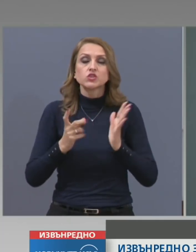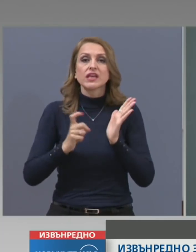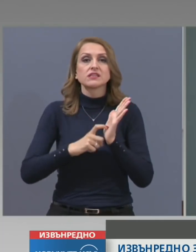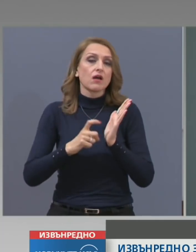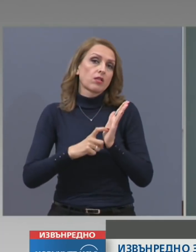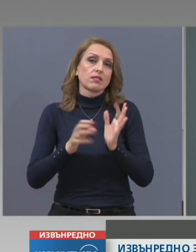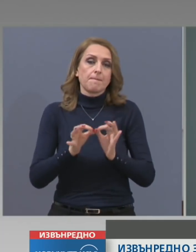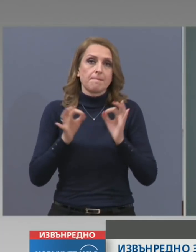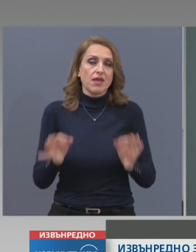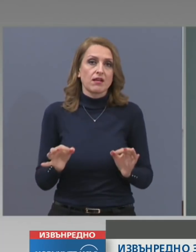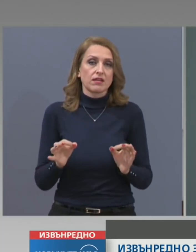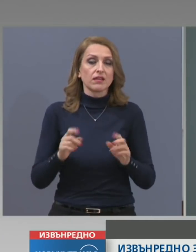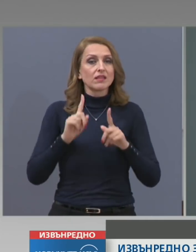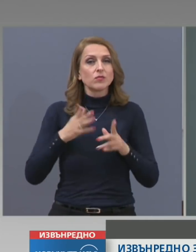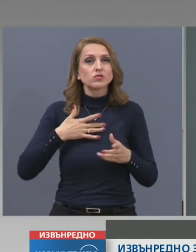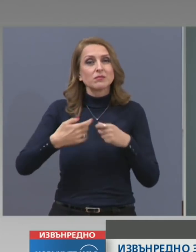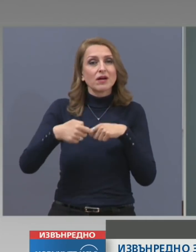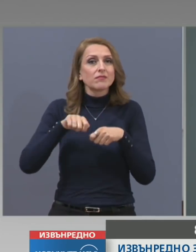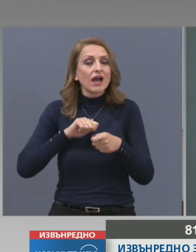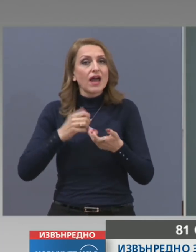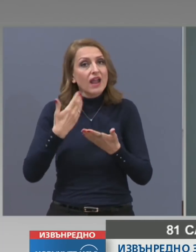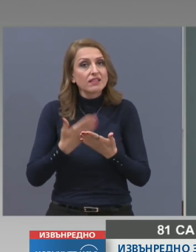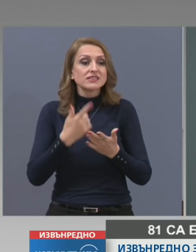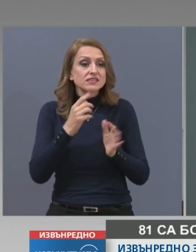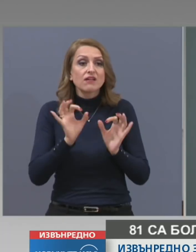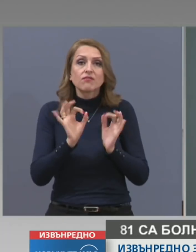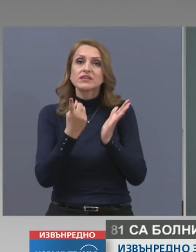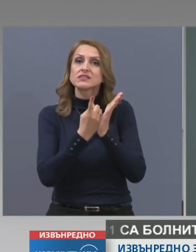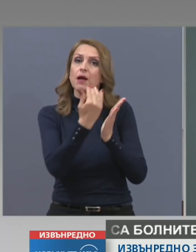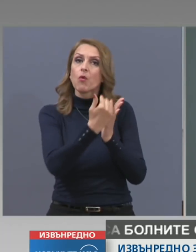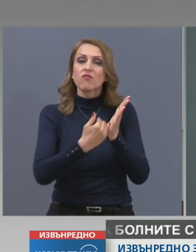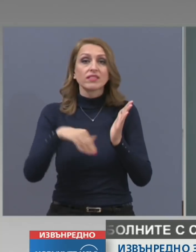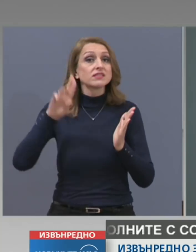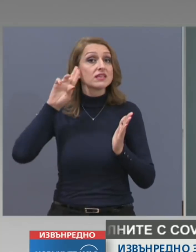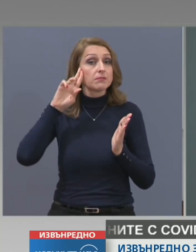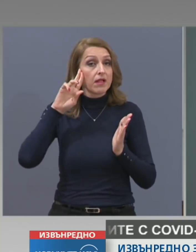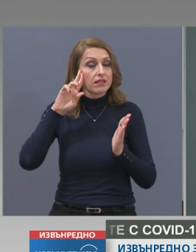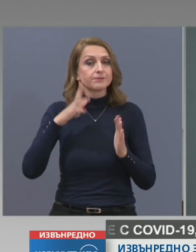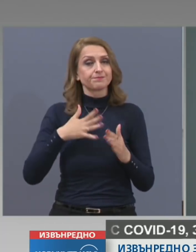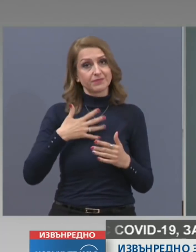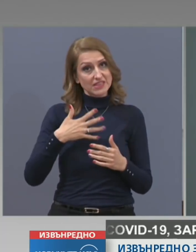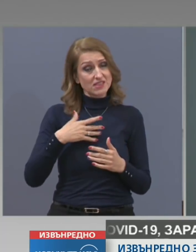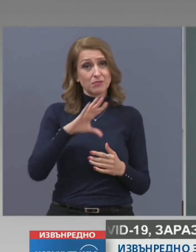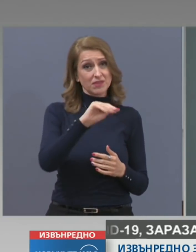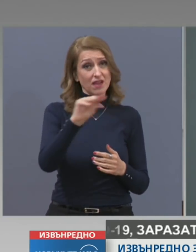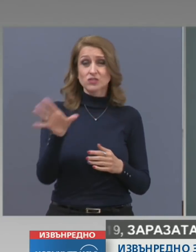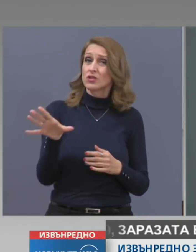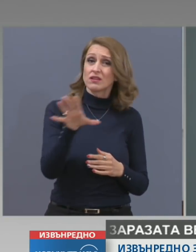законови мерки, за да гарантират изпълнение на заповедта. Искам да обърна внимание към всички